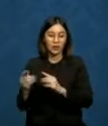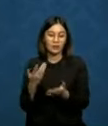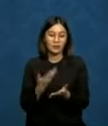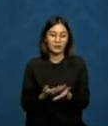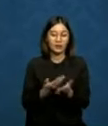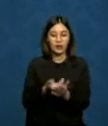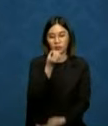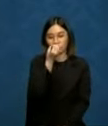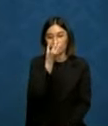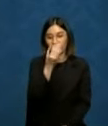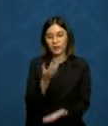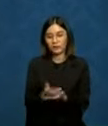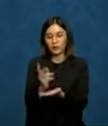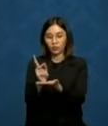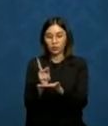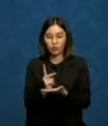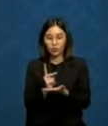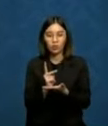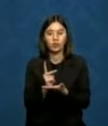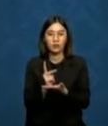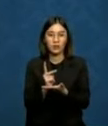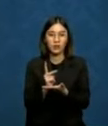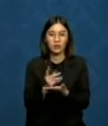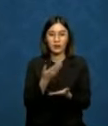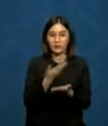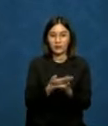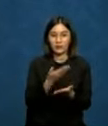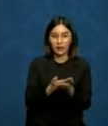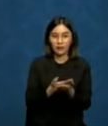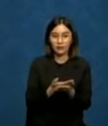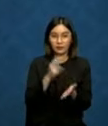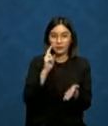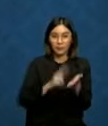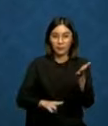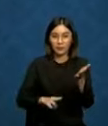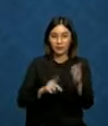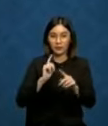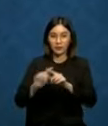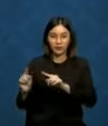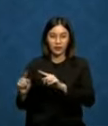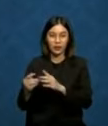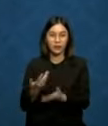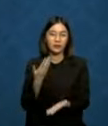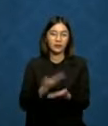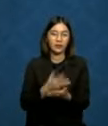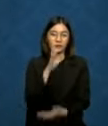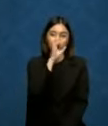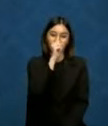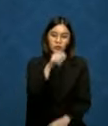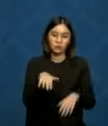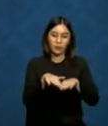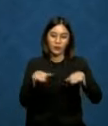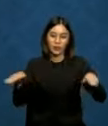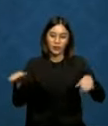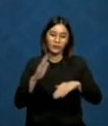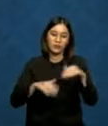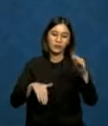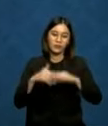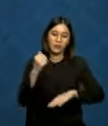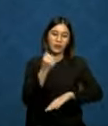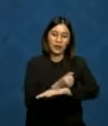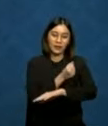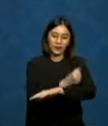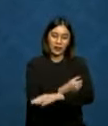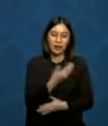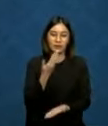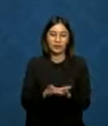ดอกเบี้ยเงินให้กู้ยืมและค่าปราบรับรายได้ค่าทดสอบมาตรฐานฝีมือแรงงาน